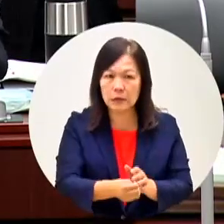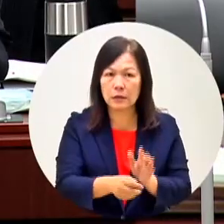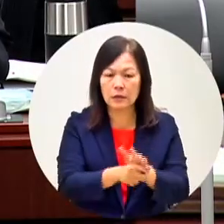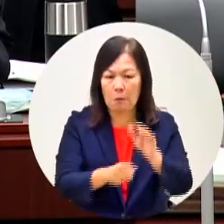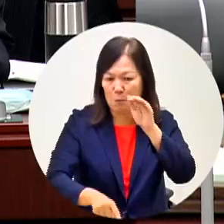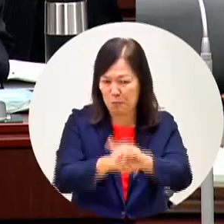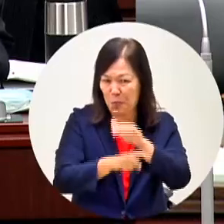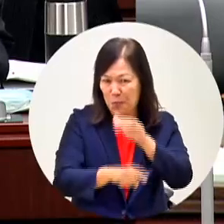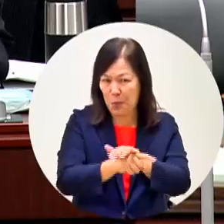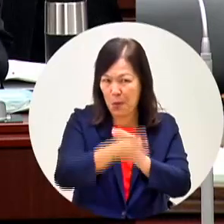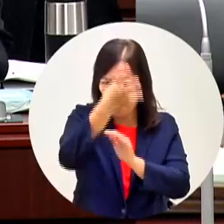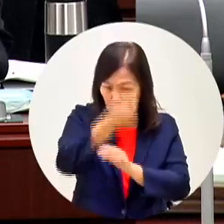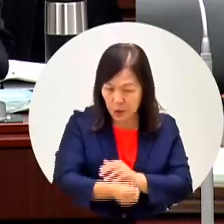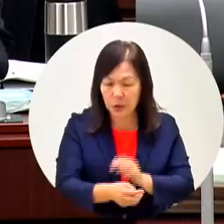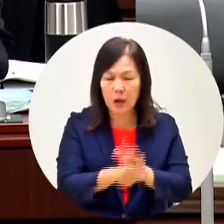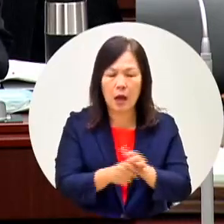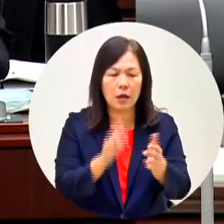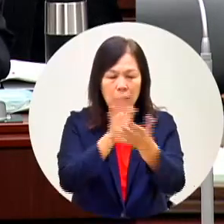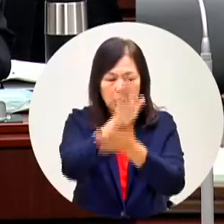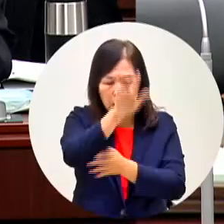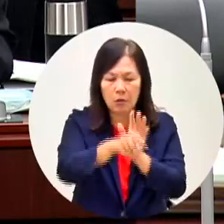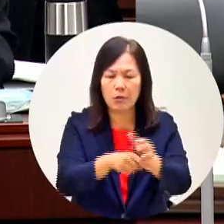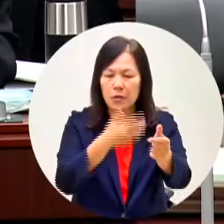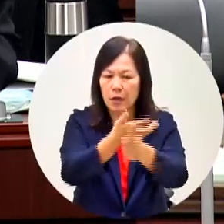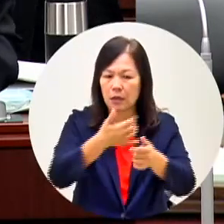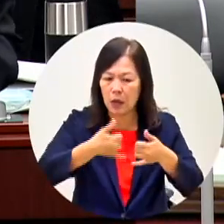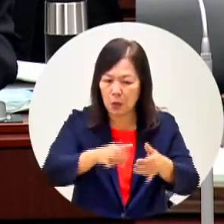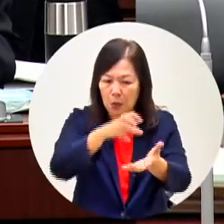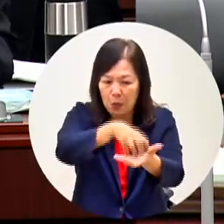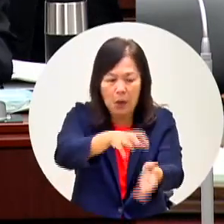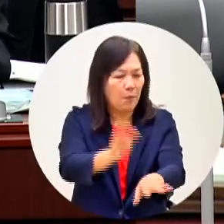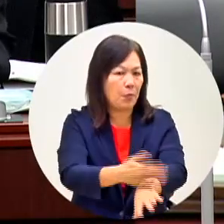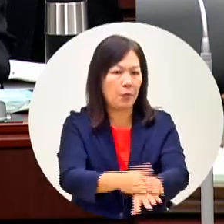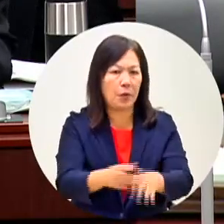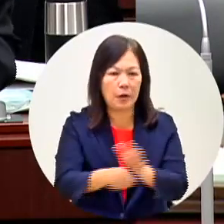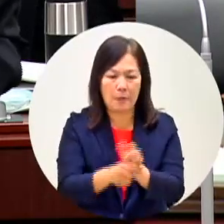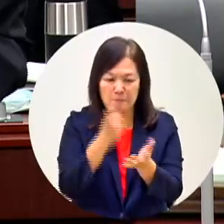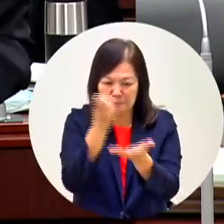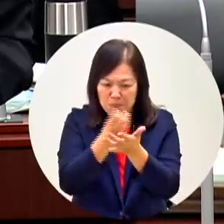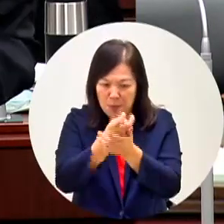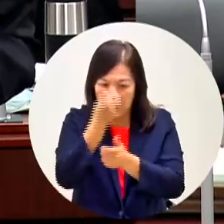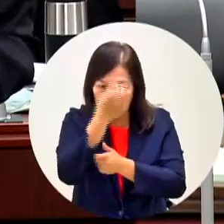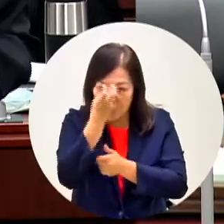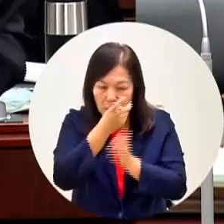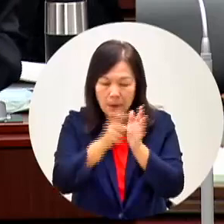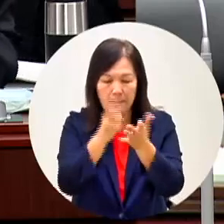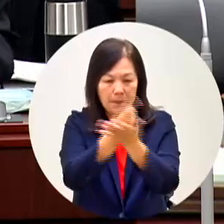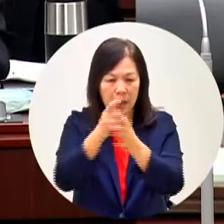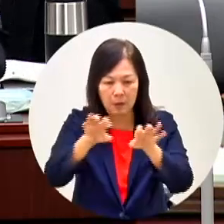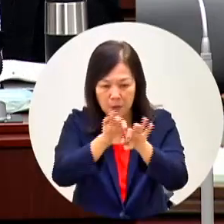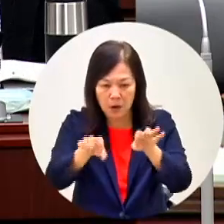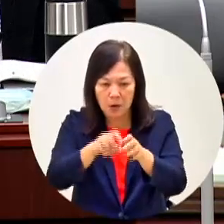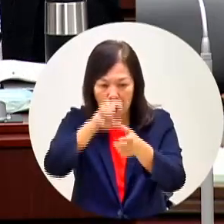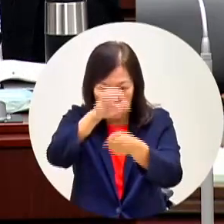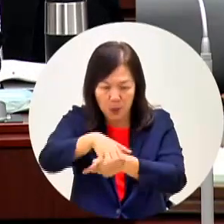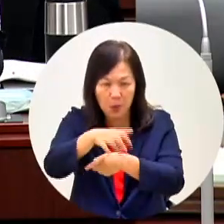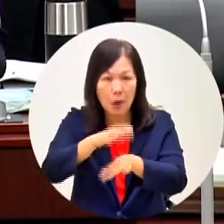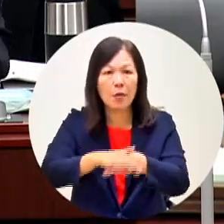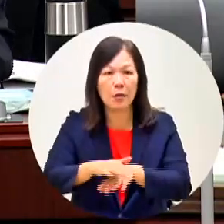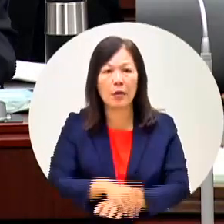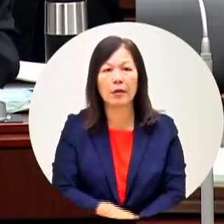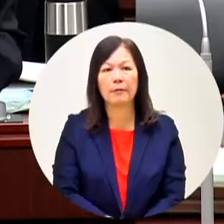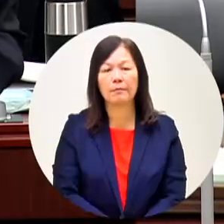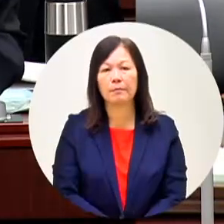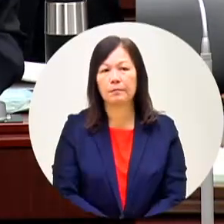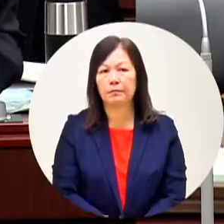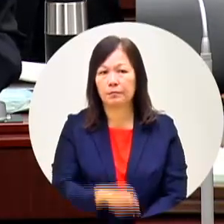发路证，严格管制所有管线单位的这一个管挖。那这几天我会找我们的